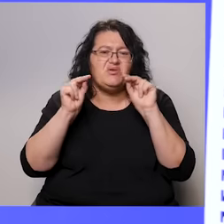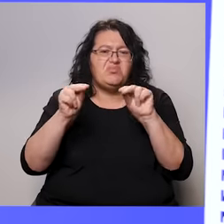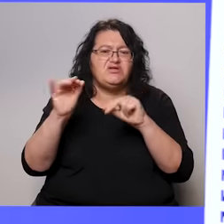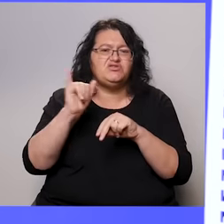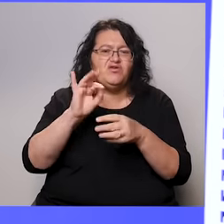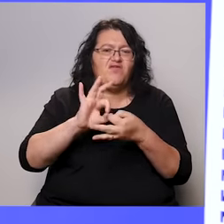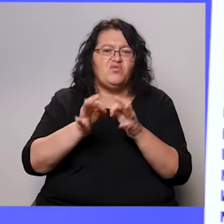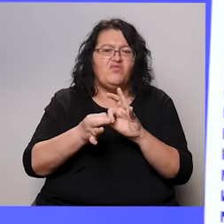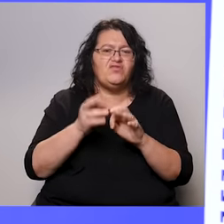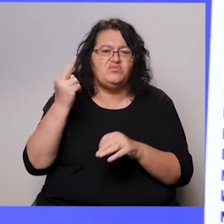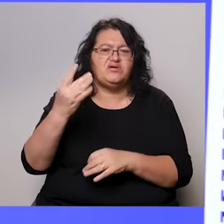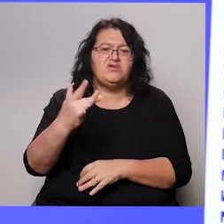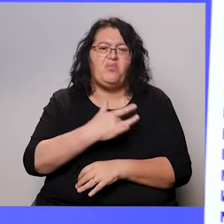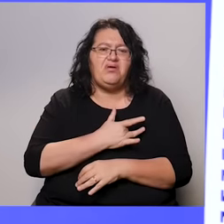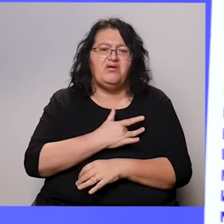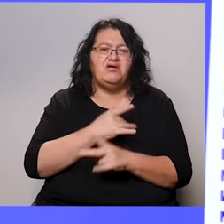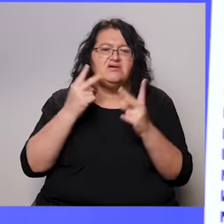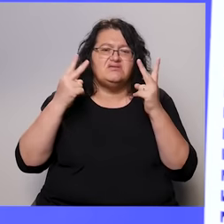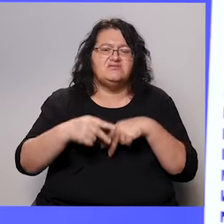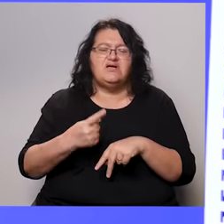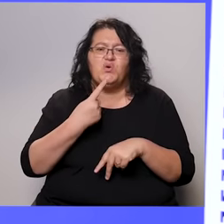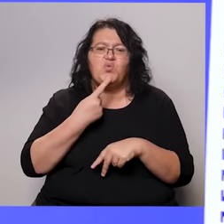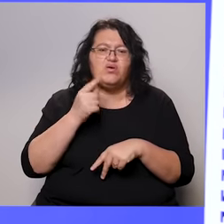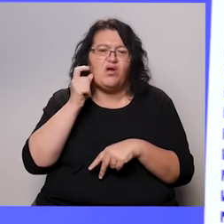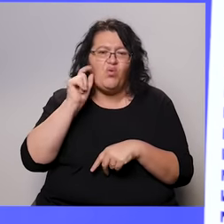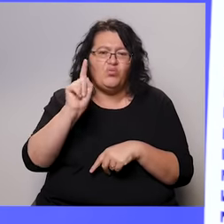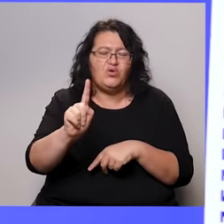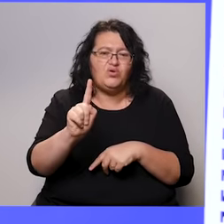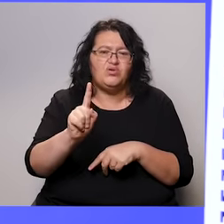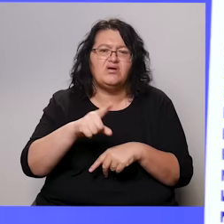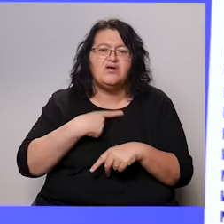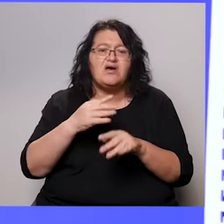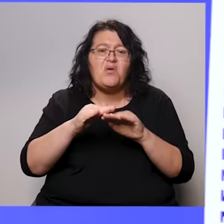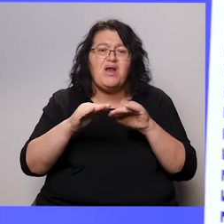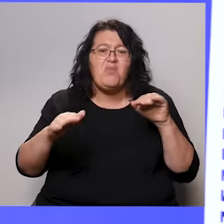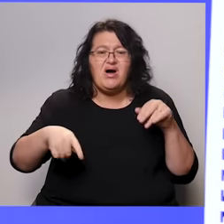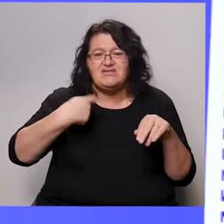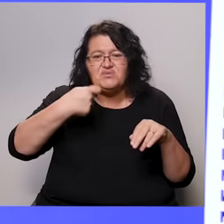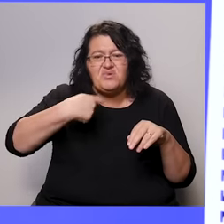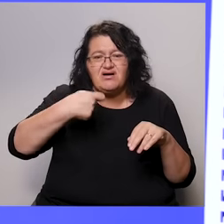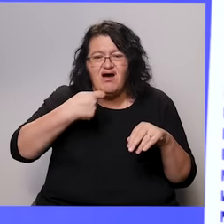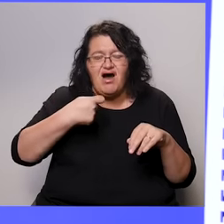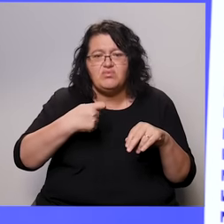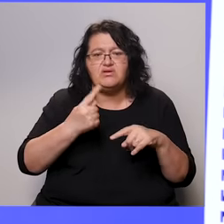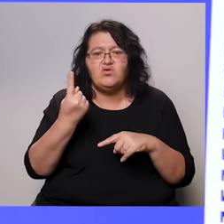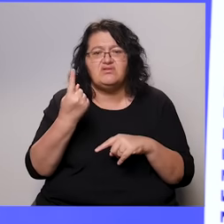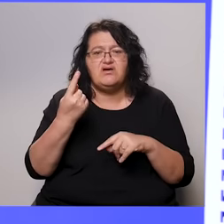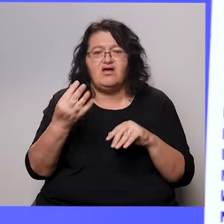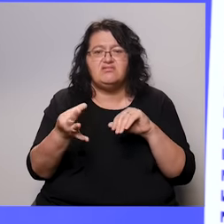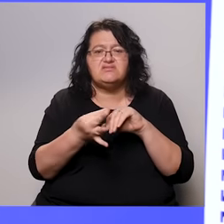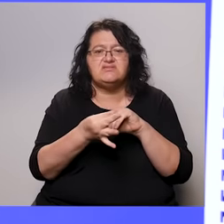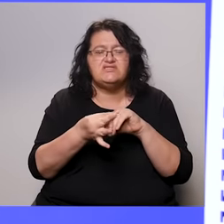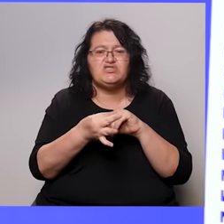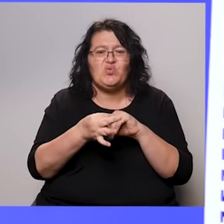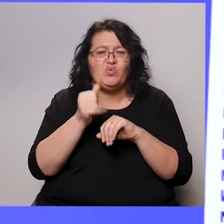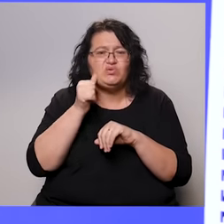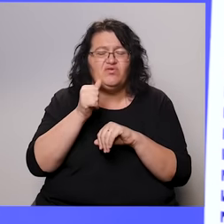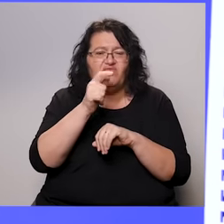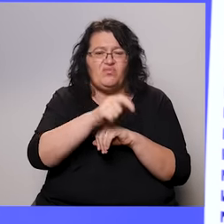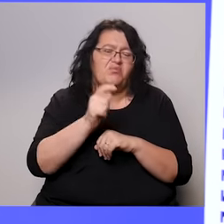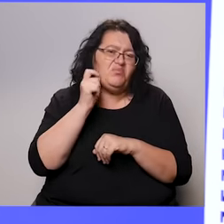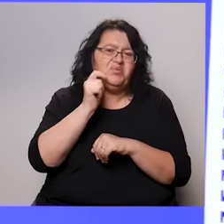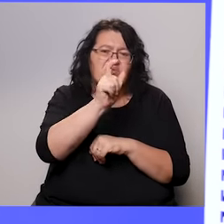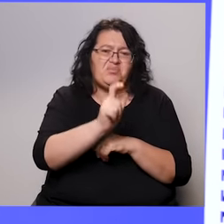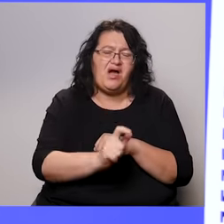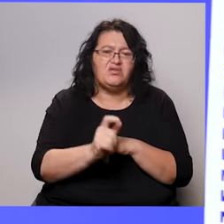cineva cuvântul și Dumnezeu să-ți prorocească prin gura omului respectiv. Eram la masă, mâncam. Și dintr-o dată soțul sorei